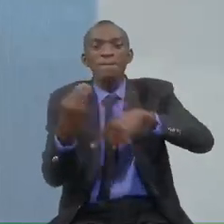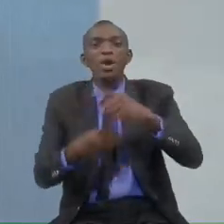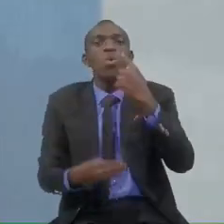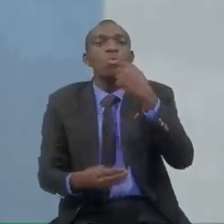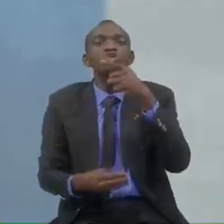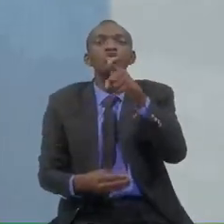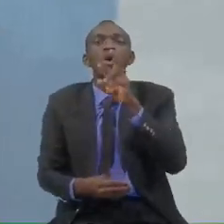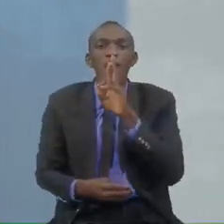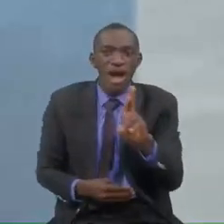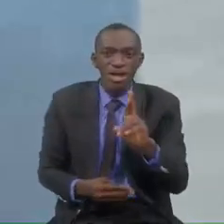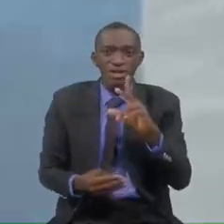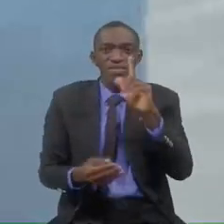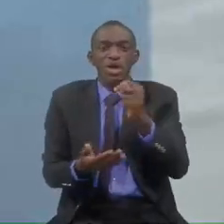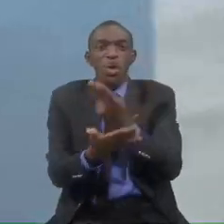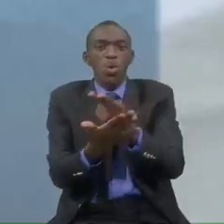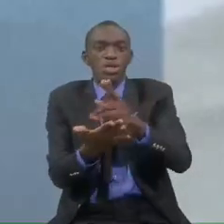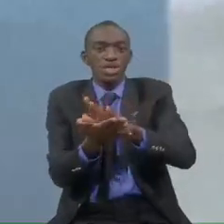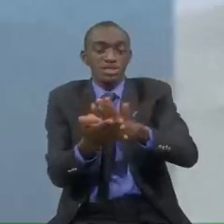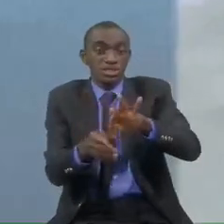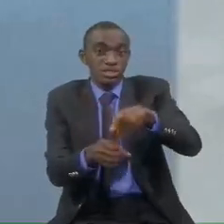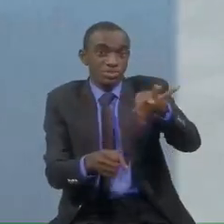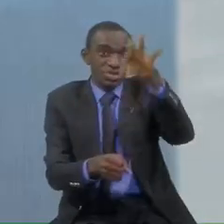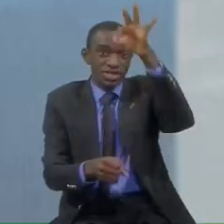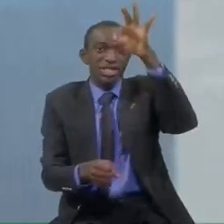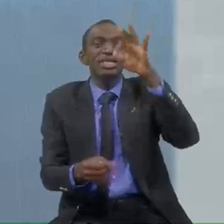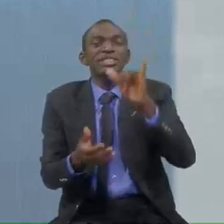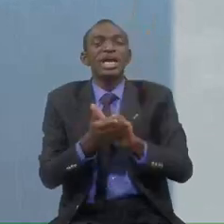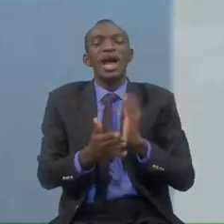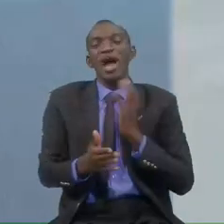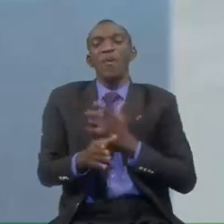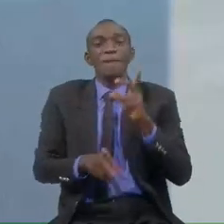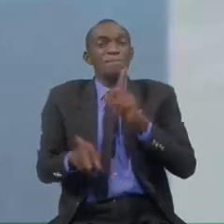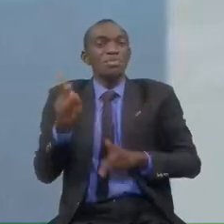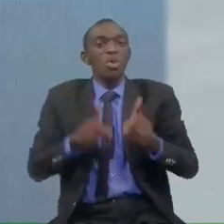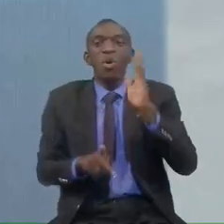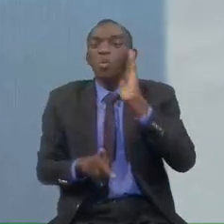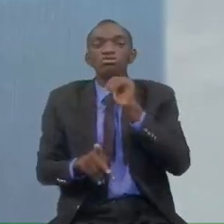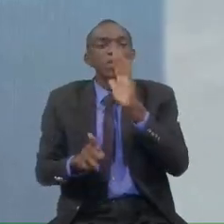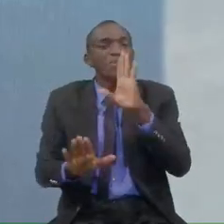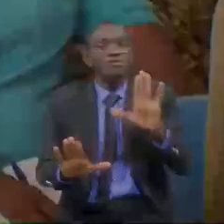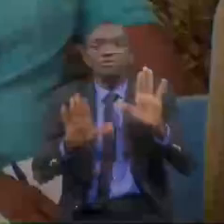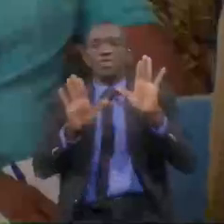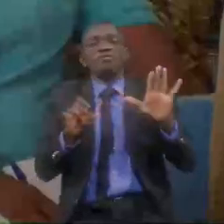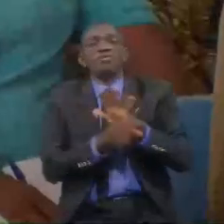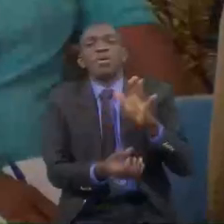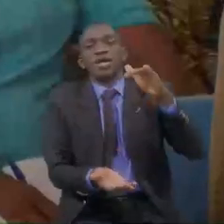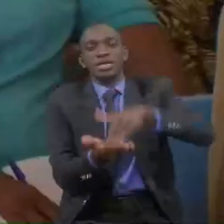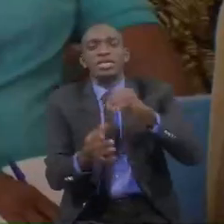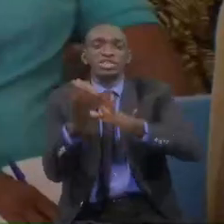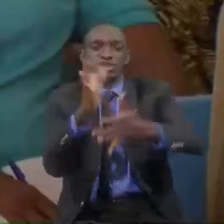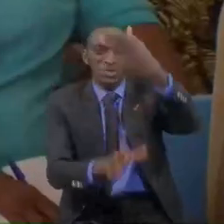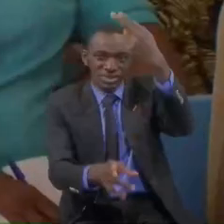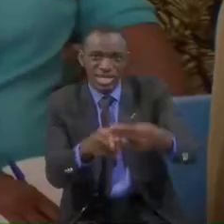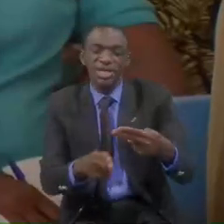que vous parliez tant de celui que vous avez, le Saint-Esprit, et que nos gens ne soient plus peureux au nom